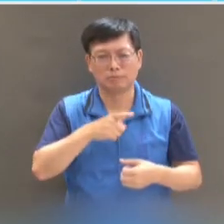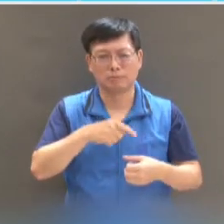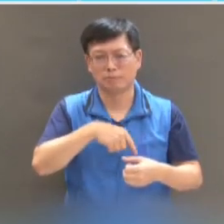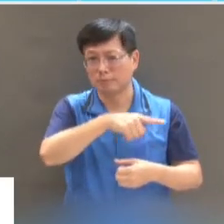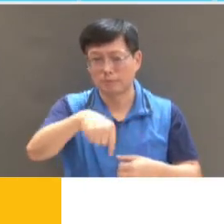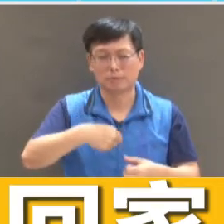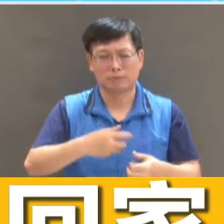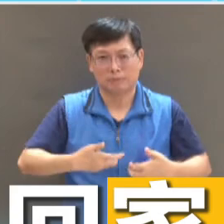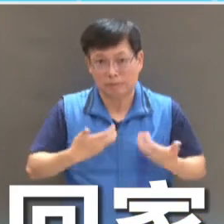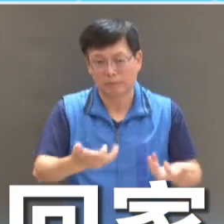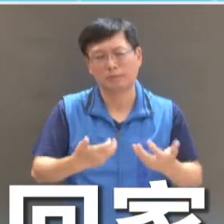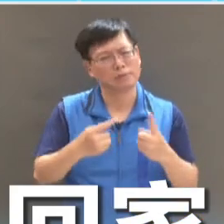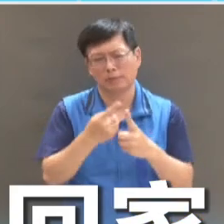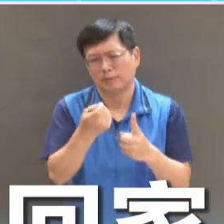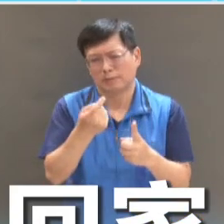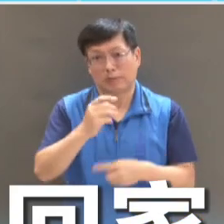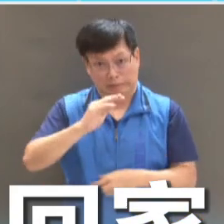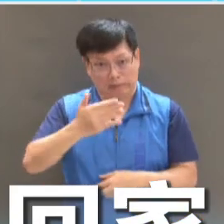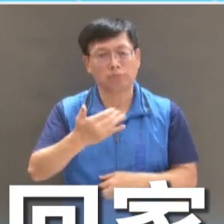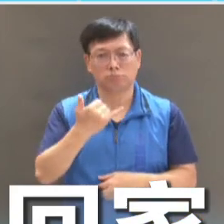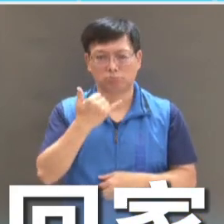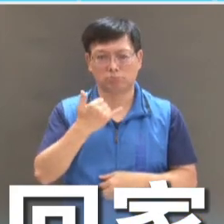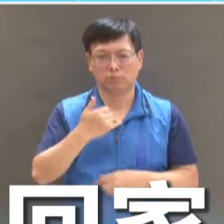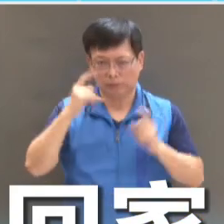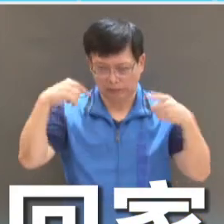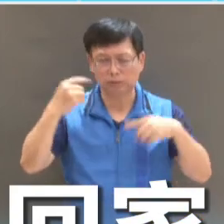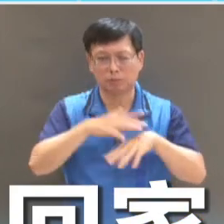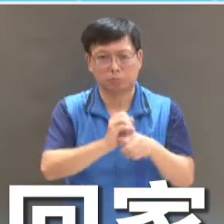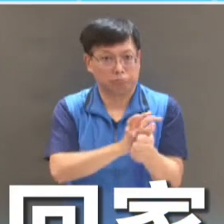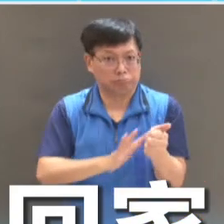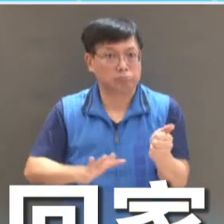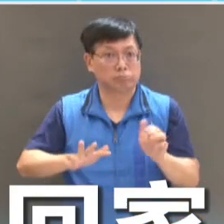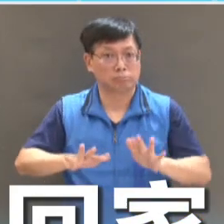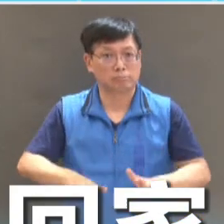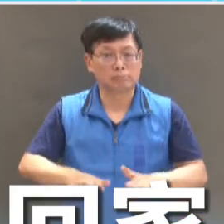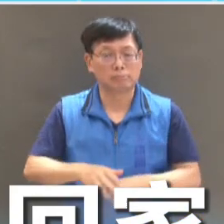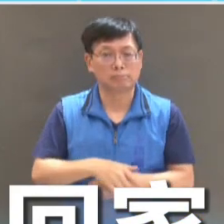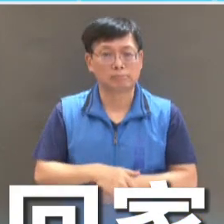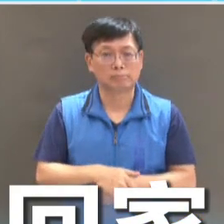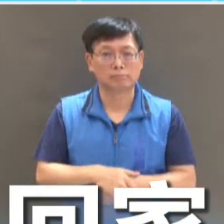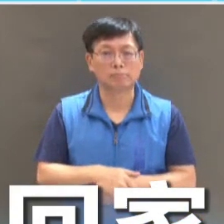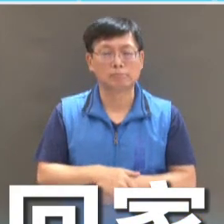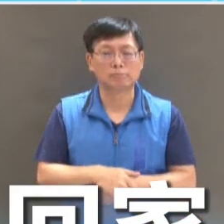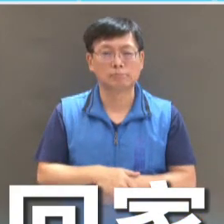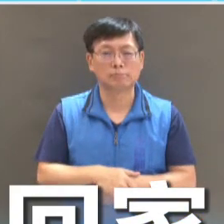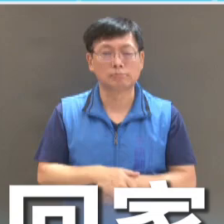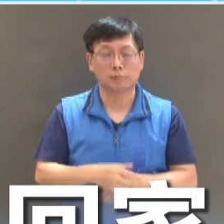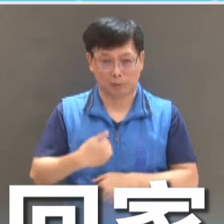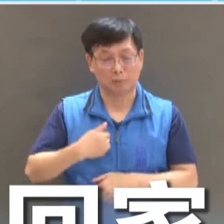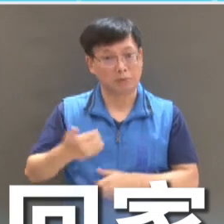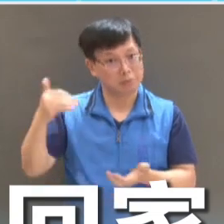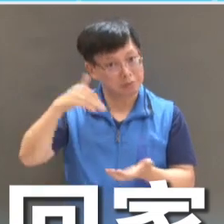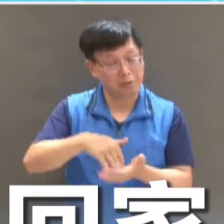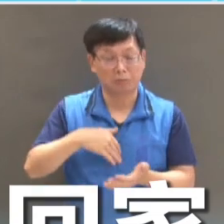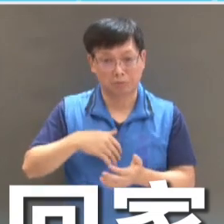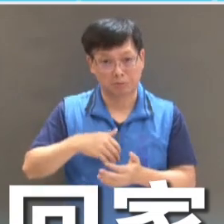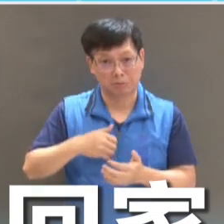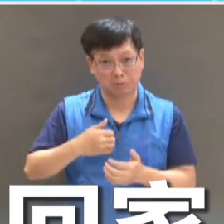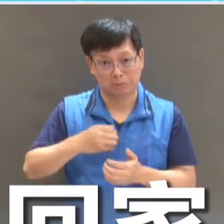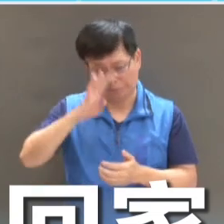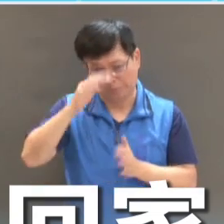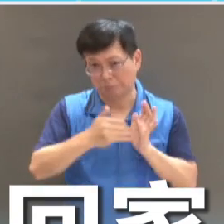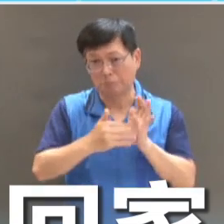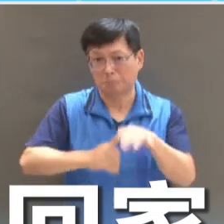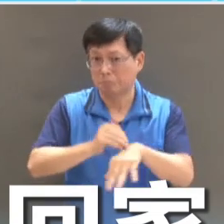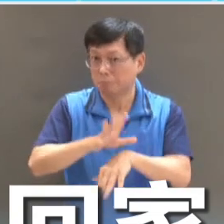些人不是很多，但是是直接攸关我们这一次我们的防疫能不能成功与否的